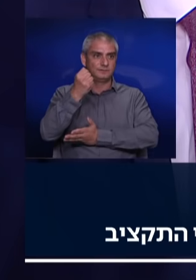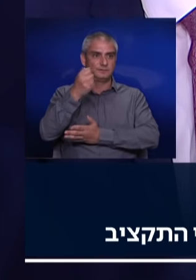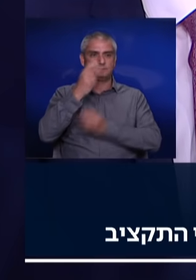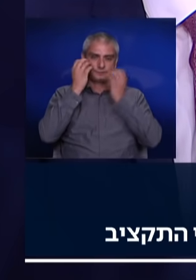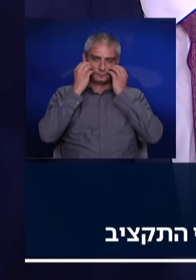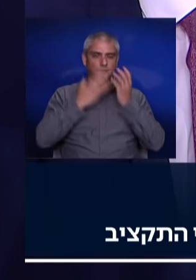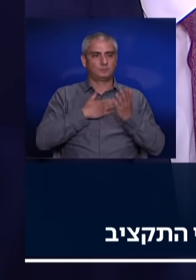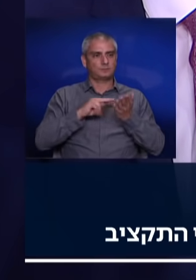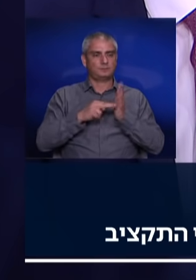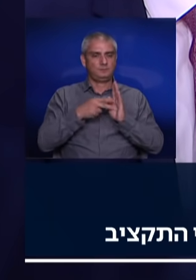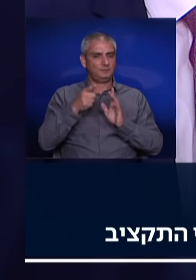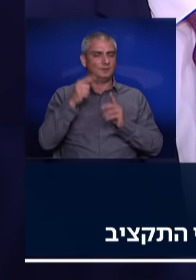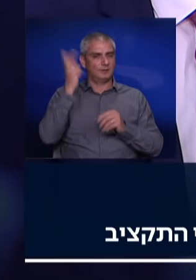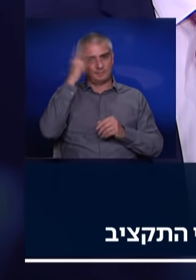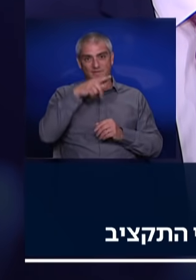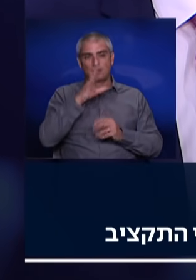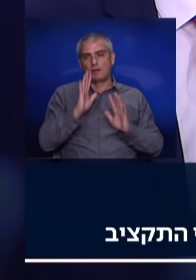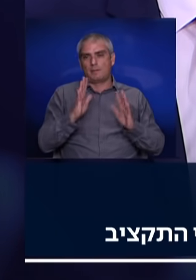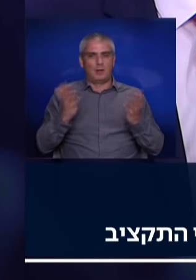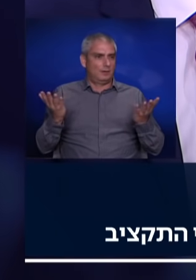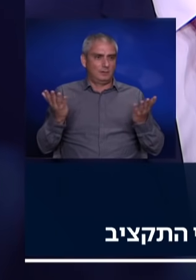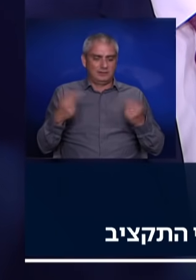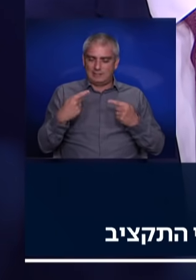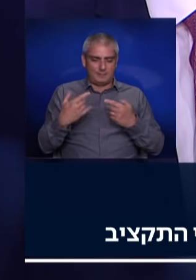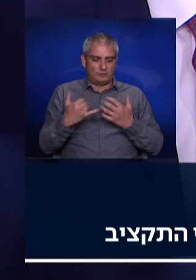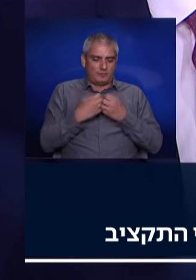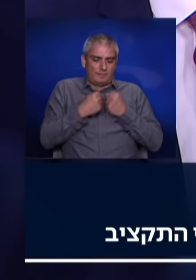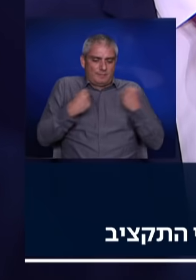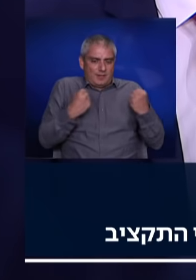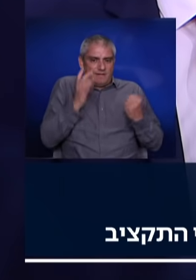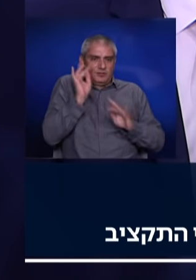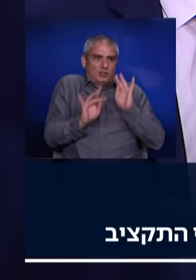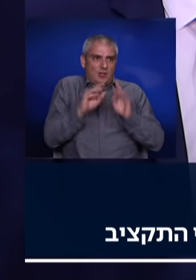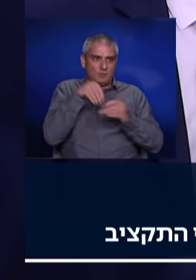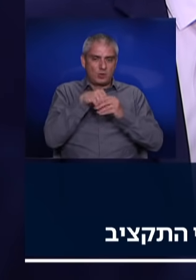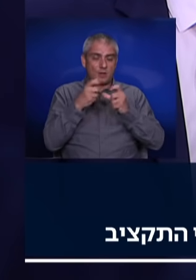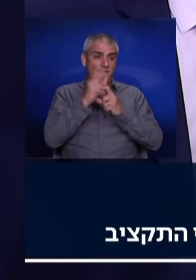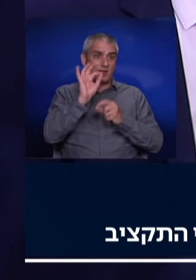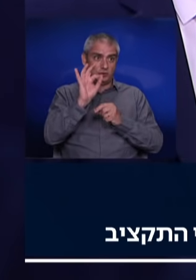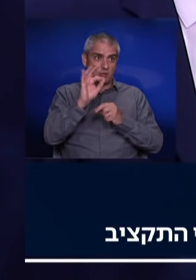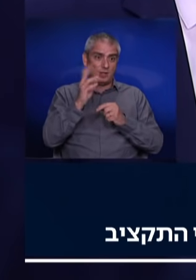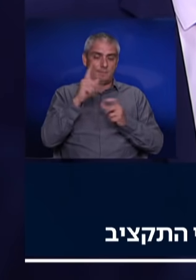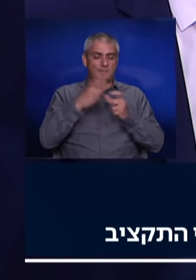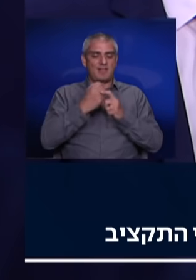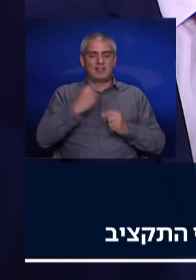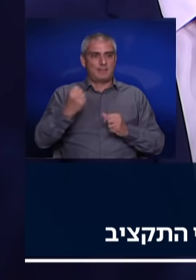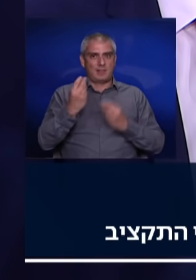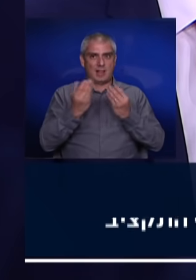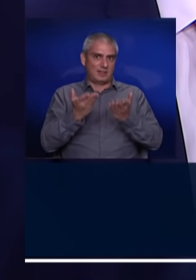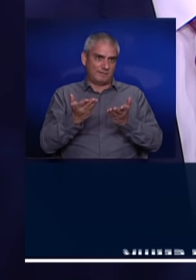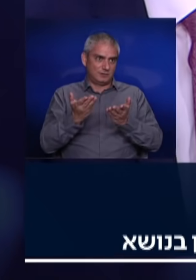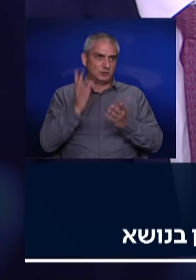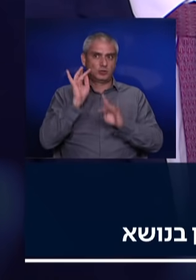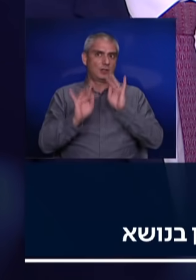את המהלך הזה מתוך הבנה שגם ככה הימים הללו מתוחים, ויש התנגדות גם בתוך המפלגה שלו, בתוך ימינה, למהלך הזה. יש